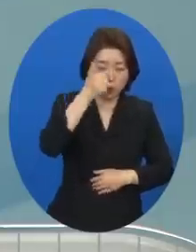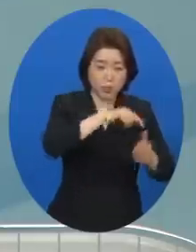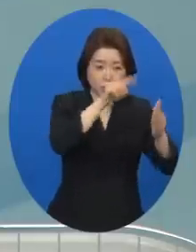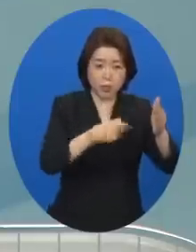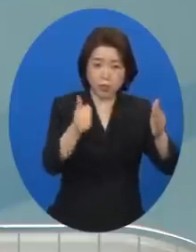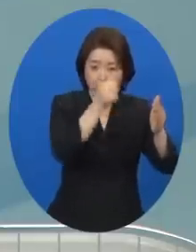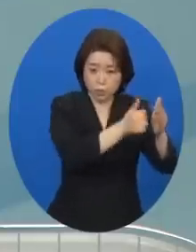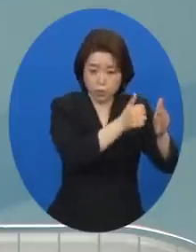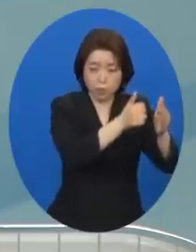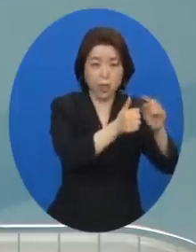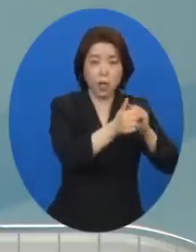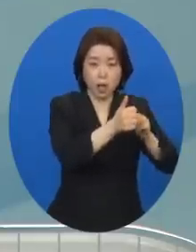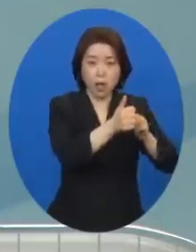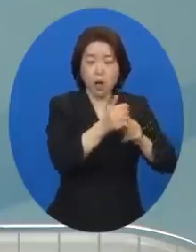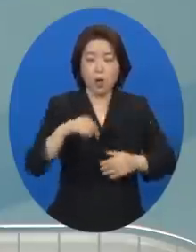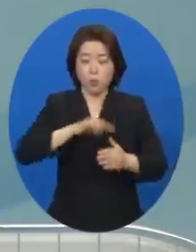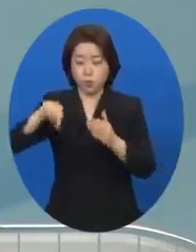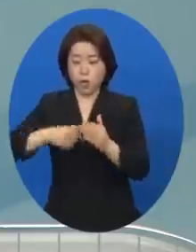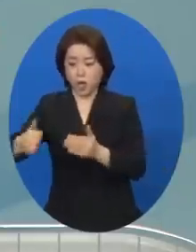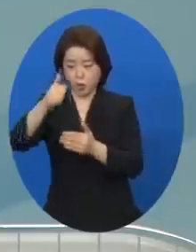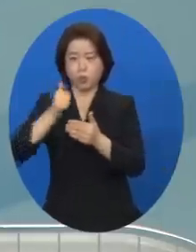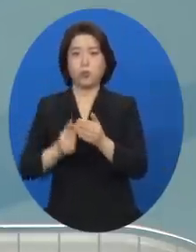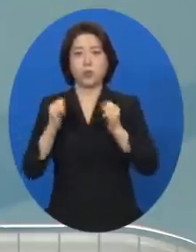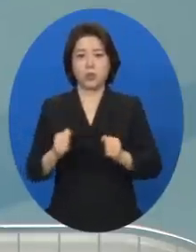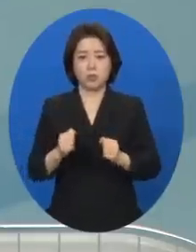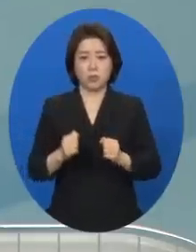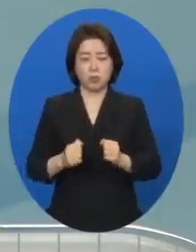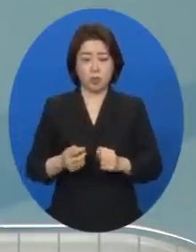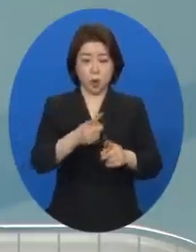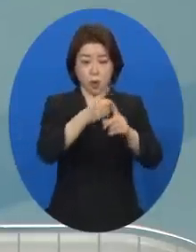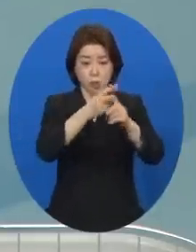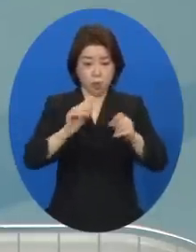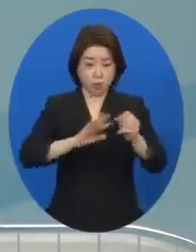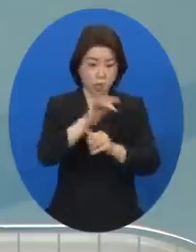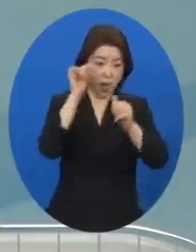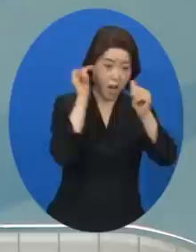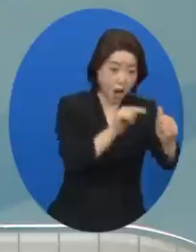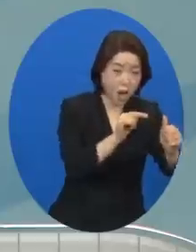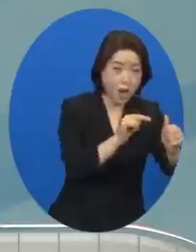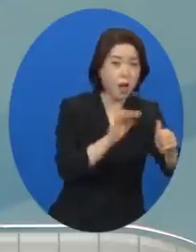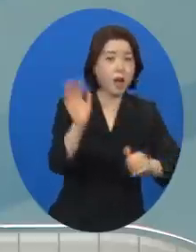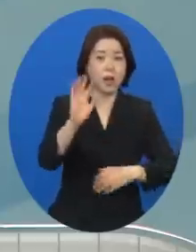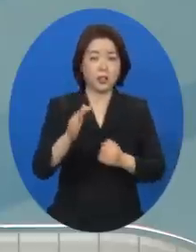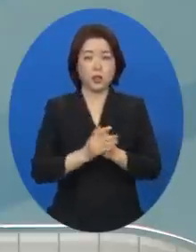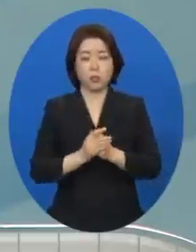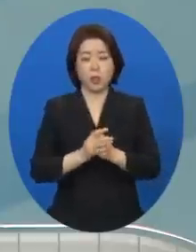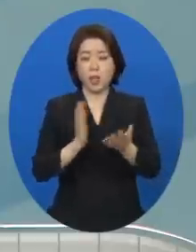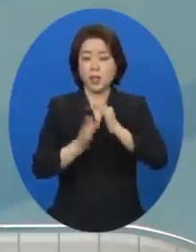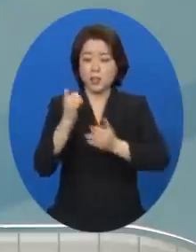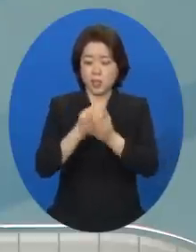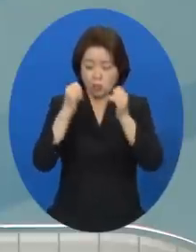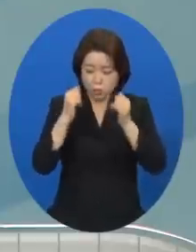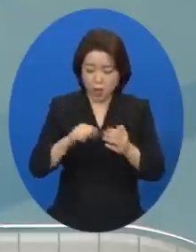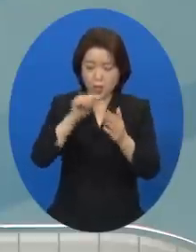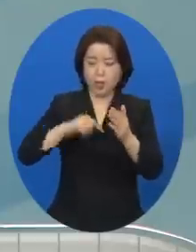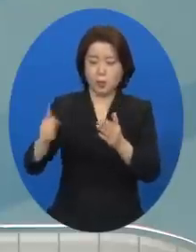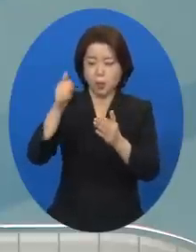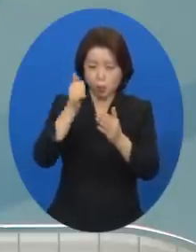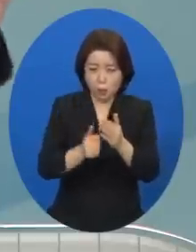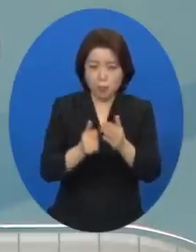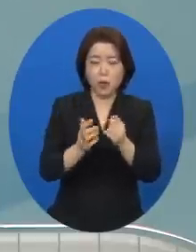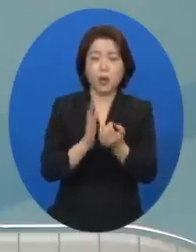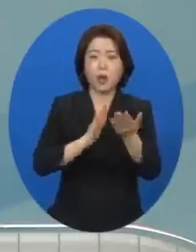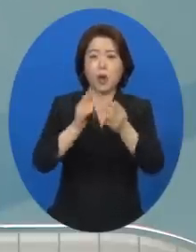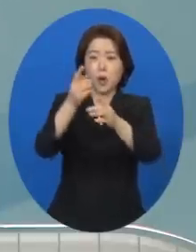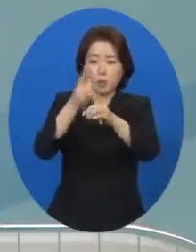계세요 원수도 사랑하라 아니에요 예수님 안에 있으면 원수도 사랑하게